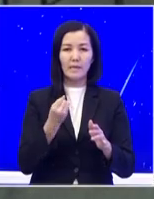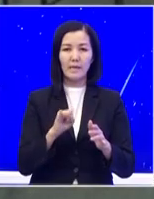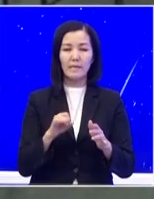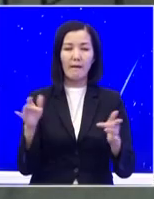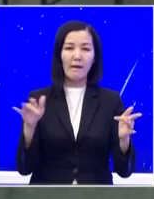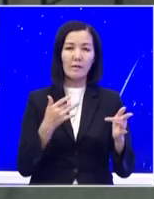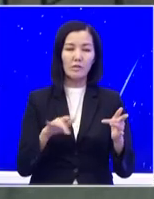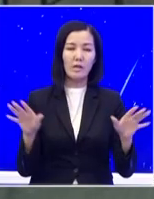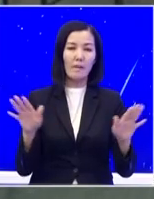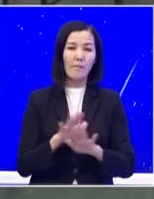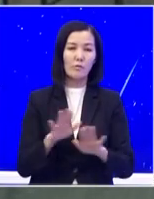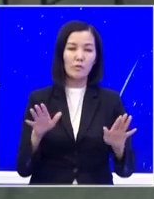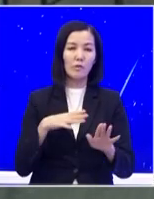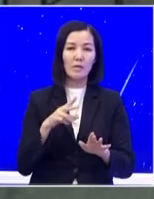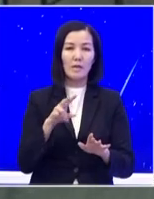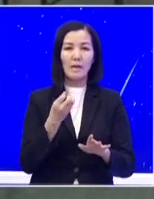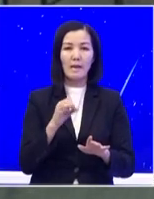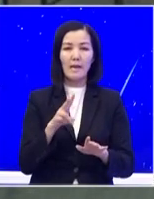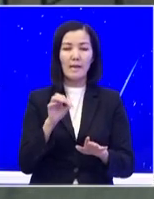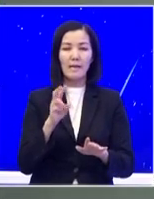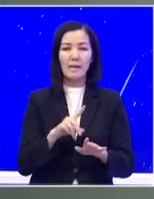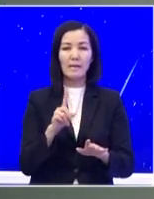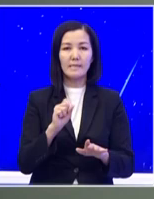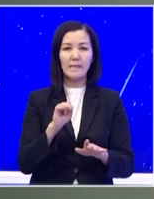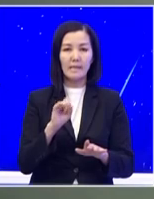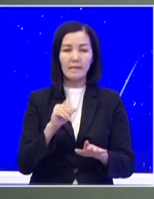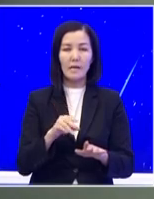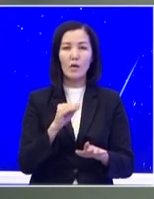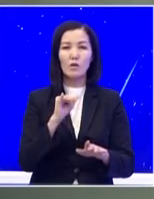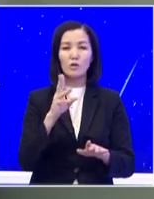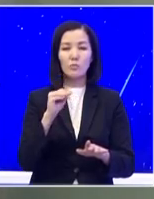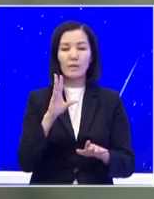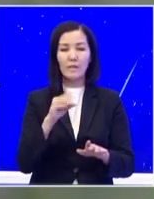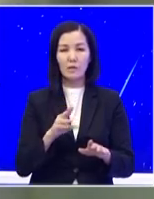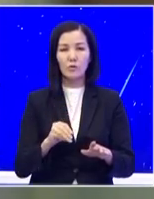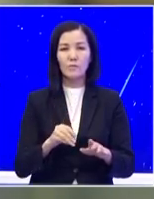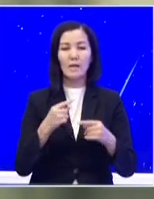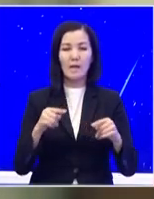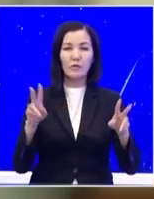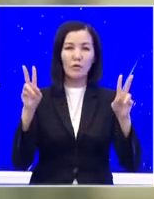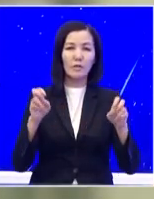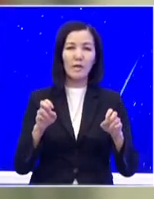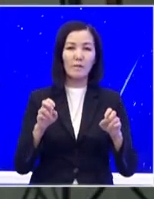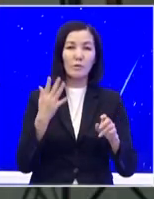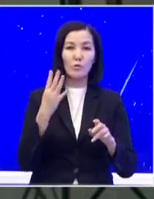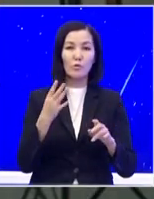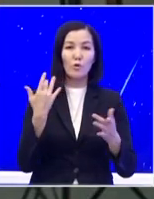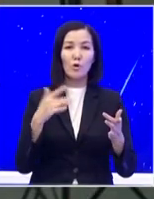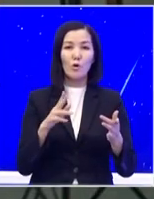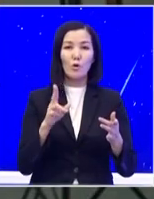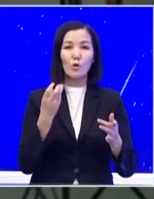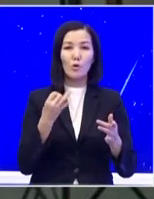күй тартатын, оның Ләйлә келген, Заида көрген, Жұматайдың жұппасары, Қажытай атты төрт күйі бар.